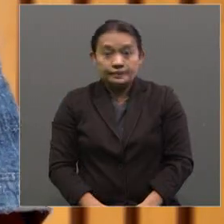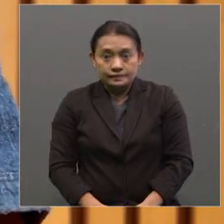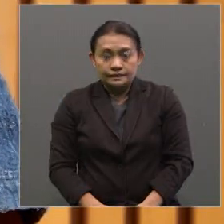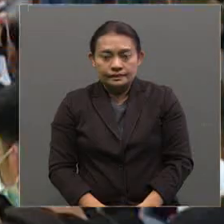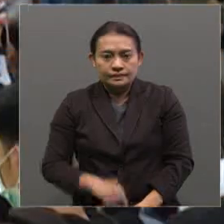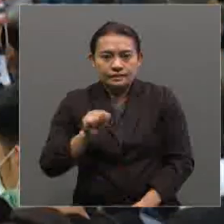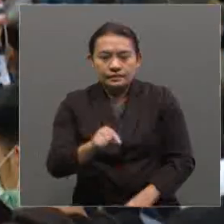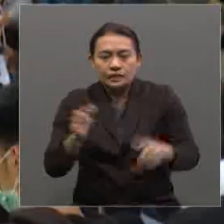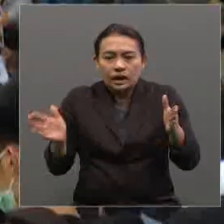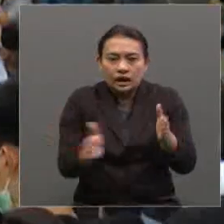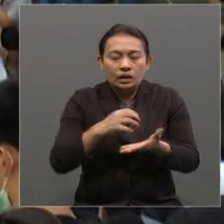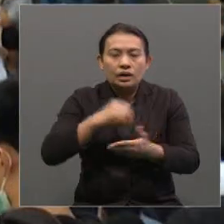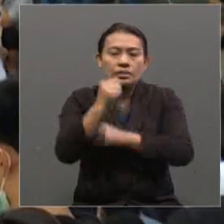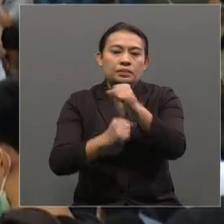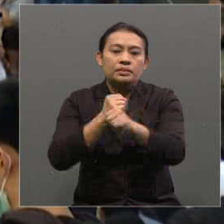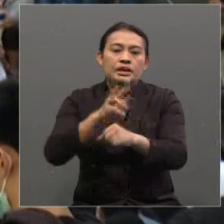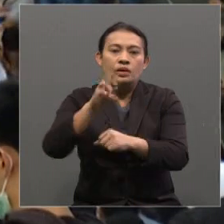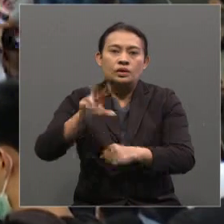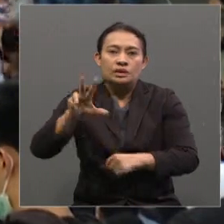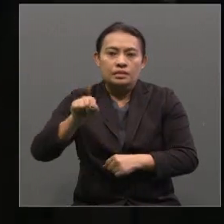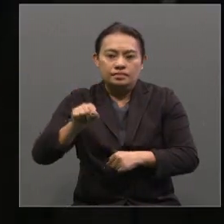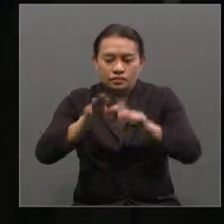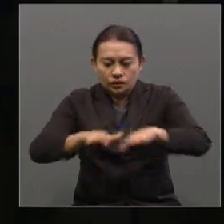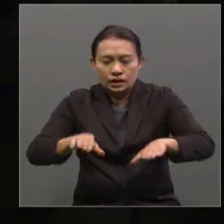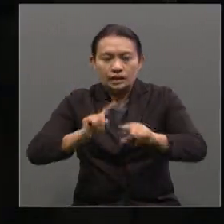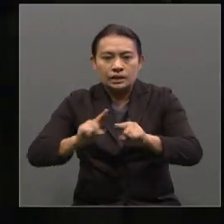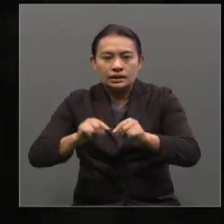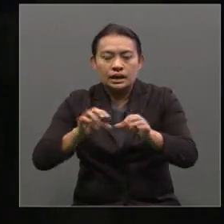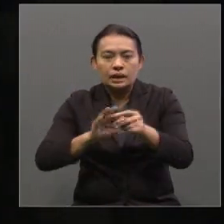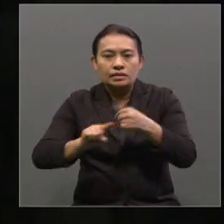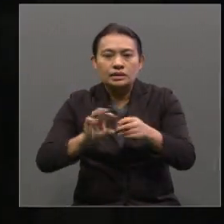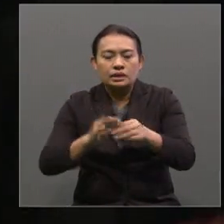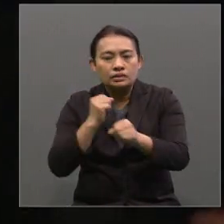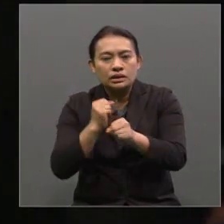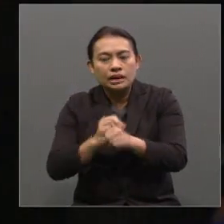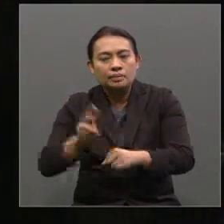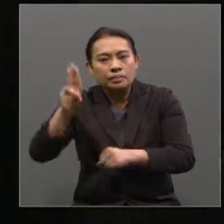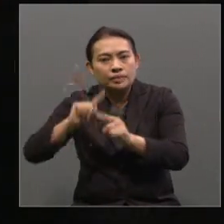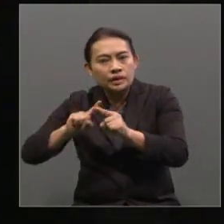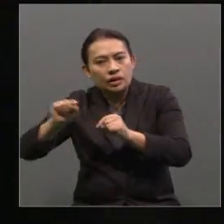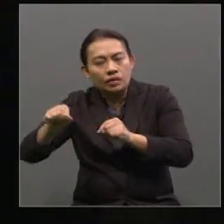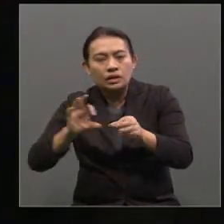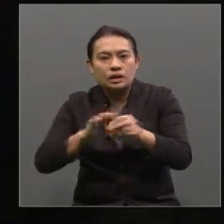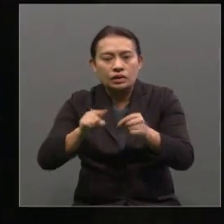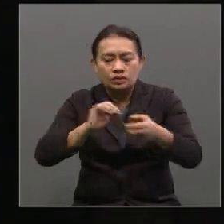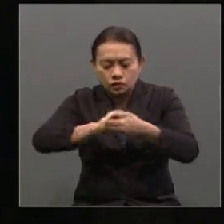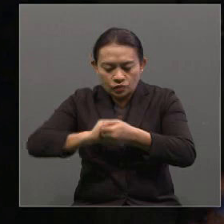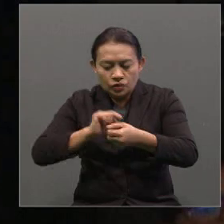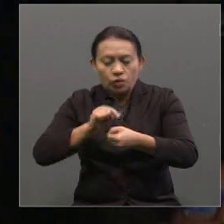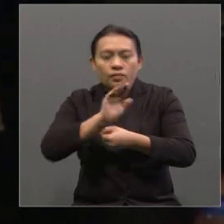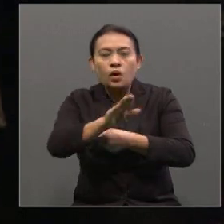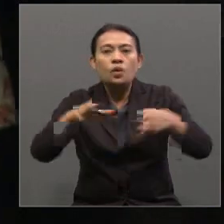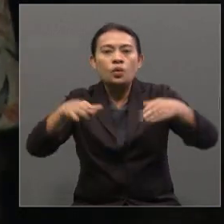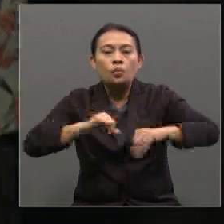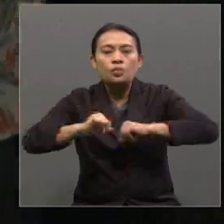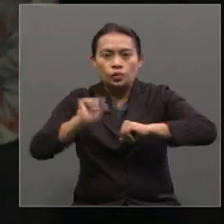าให้สั้นที่สุดก็ปี63ใช่ไหมครับกรณีน้องๆ นะครับออกมาชู3นิ้วกันก็ถือว่าเป็นการมีส่วนร่วมการตื่นตัวของค